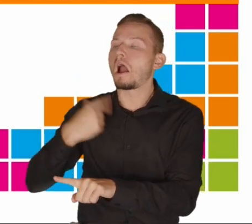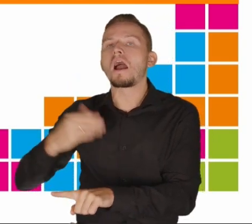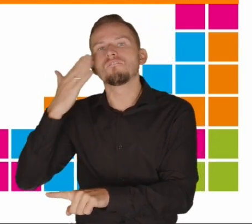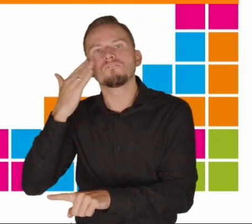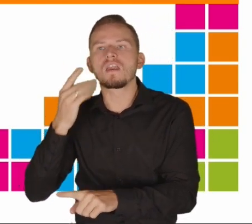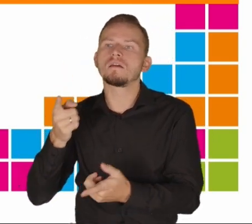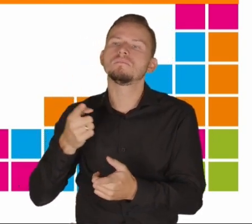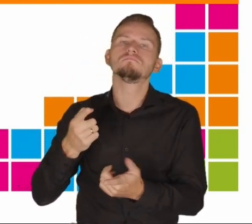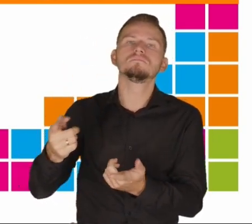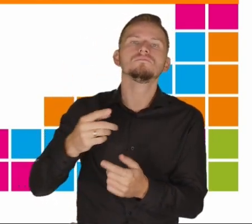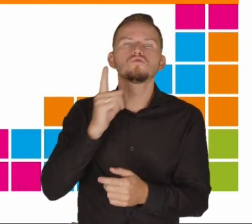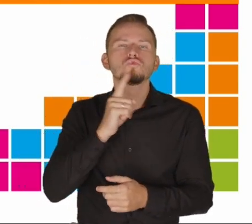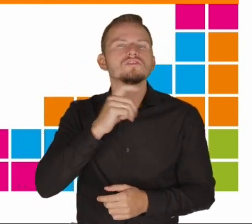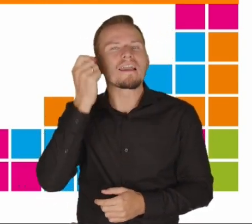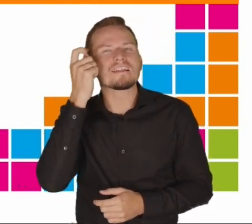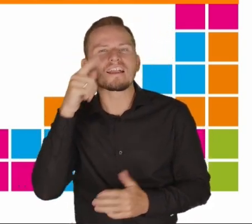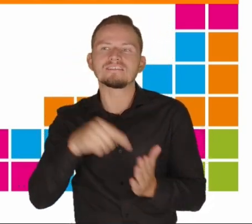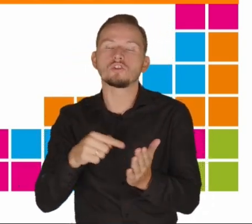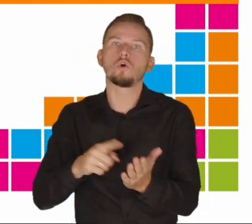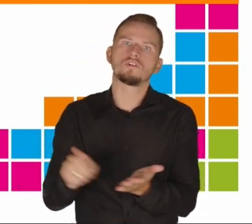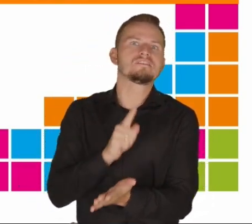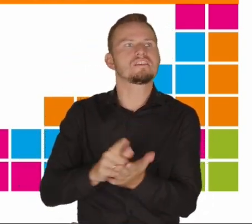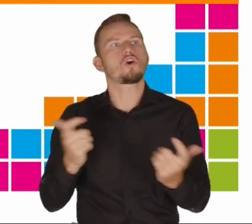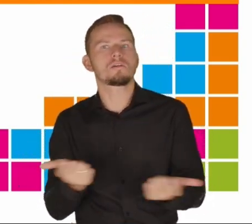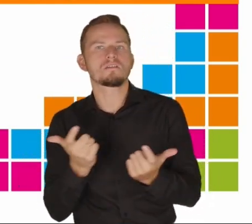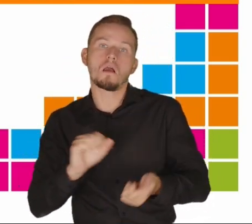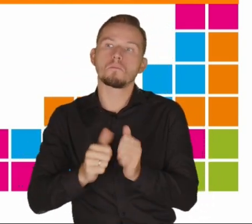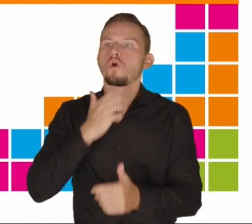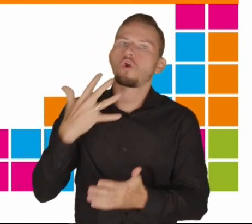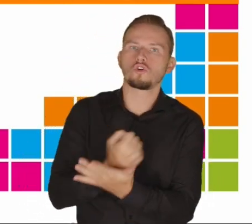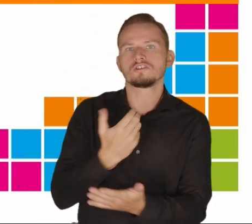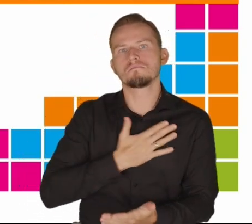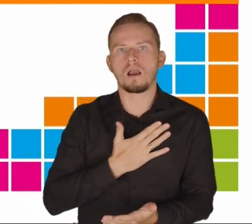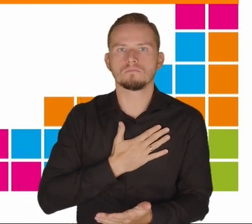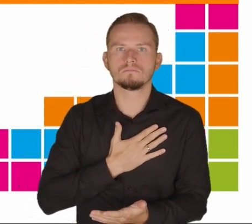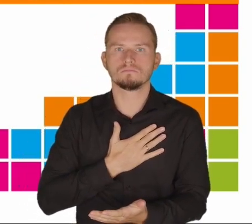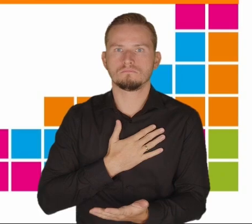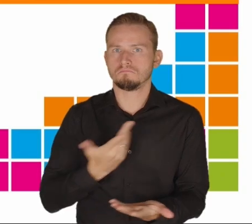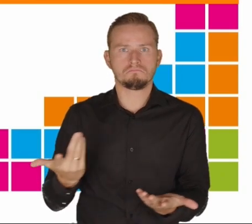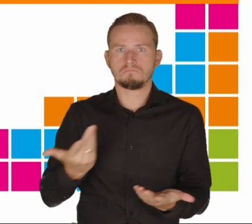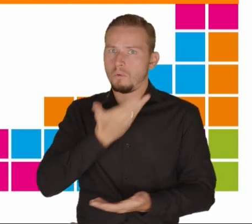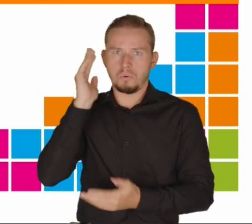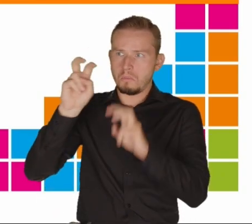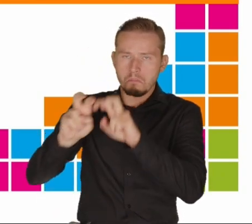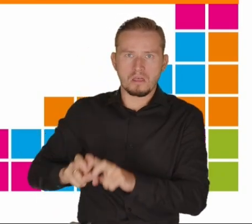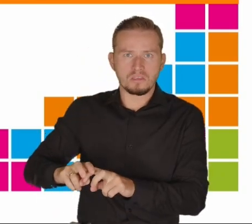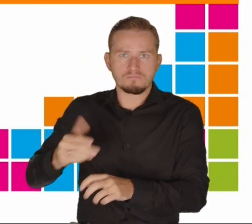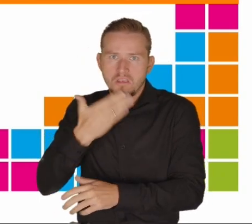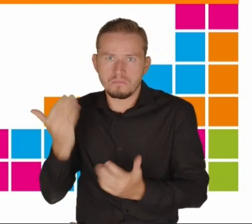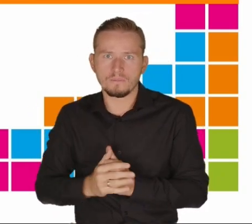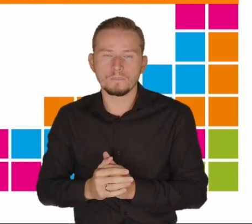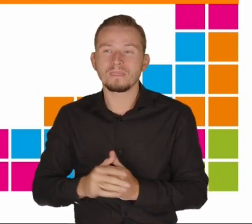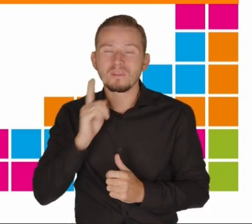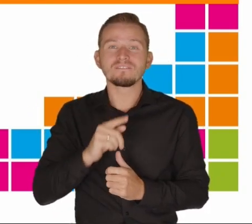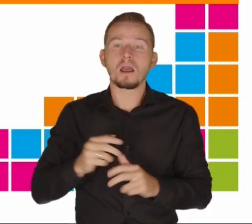czy mamy do czynienia z czymś, co jest ryzykowne, czy z czymś, co jest korzystne. Zresztą cykl produkcji pracy naukowej to jest mniej więcej 7